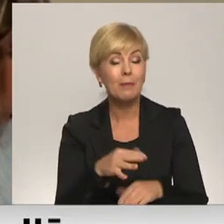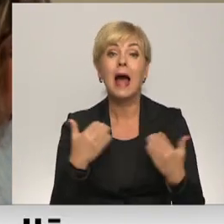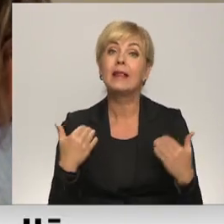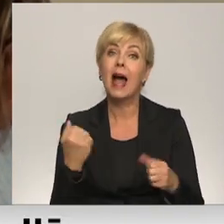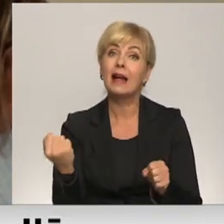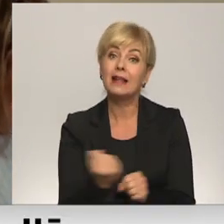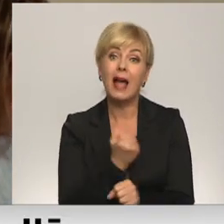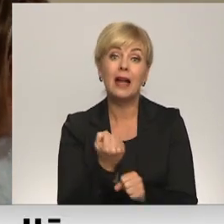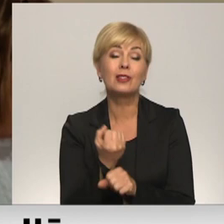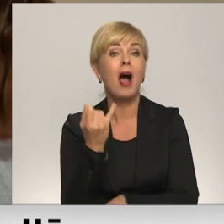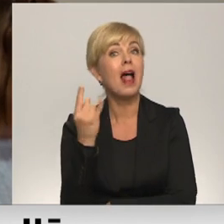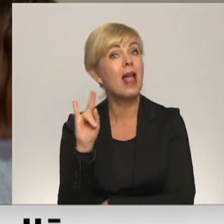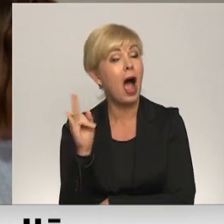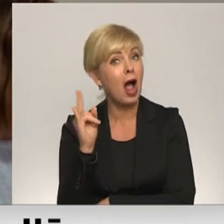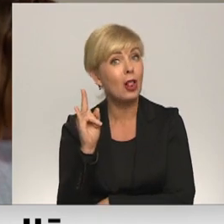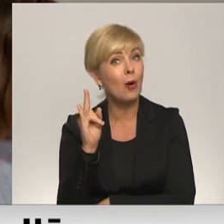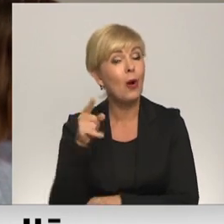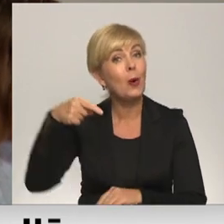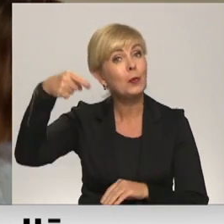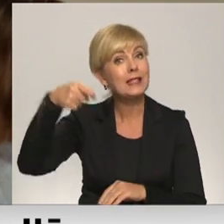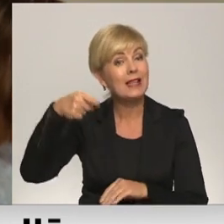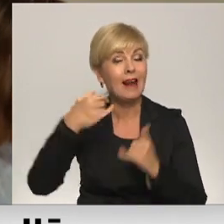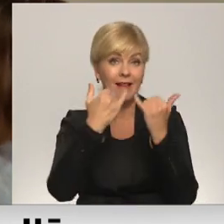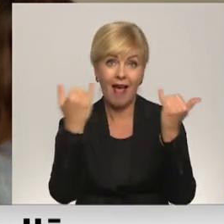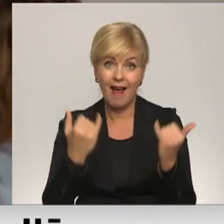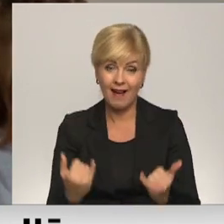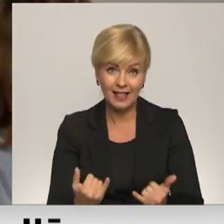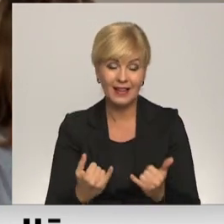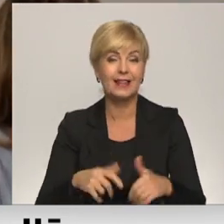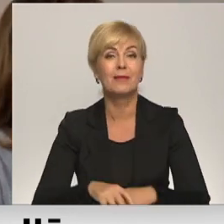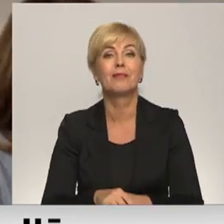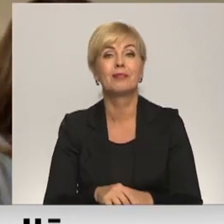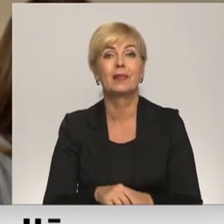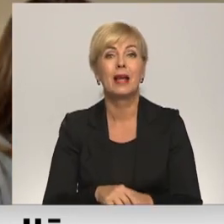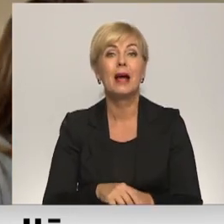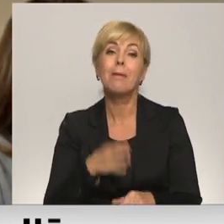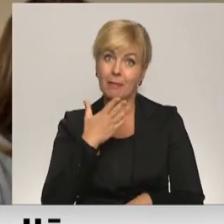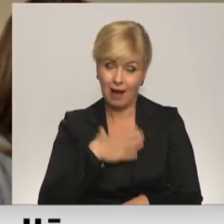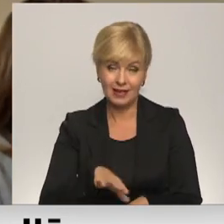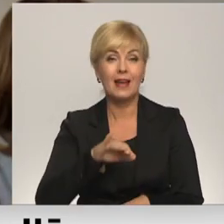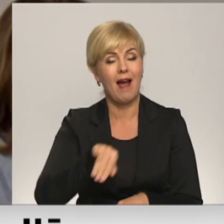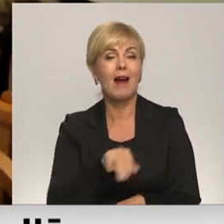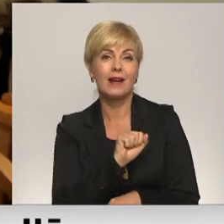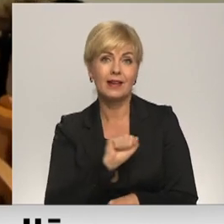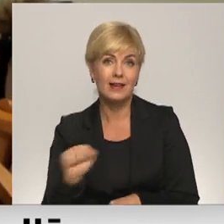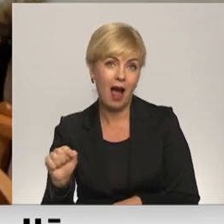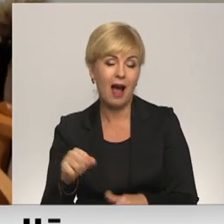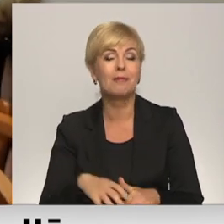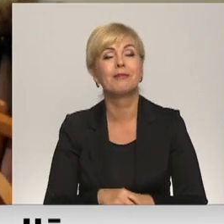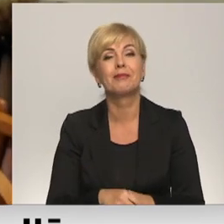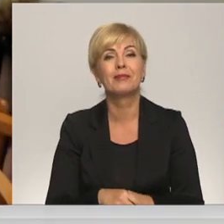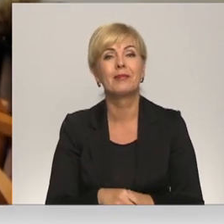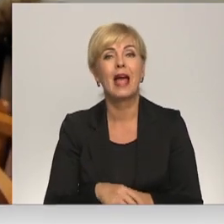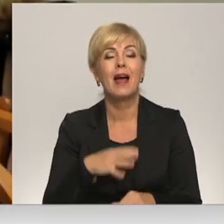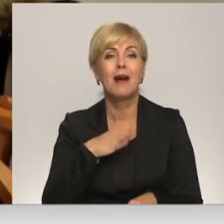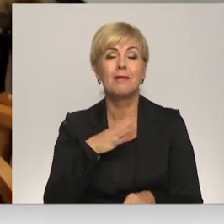taisu lellīti uzkarināt eglītē. Patika? Jā. Es